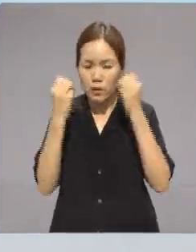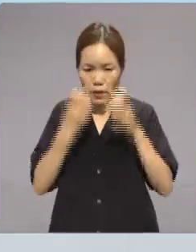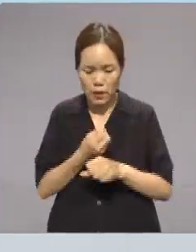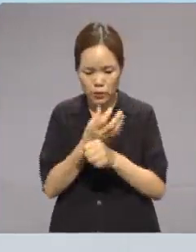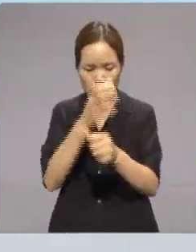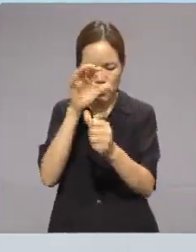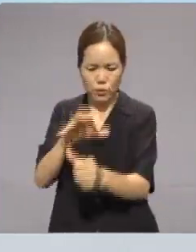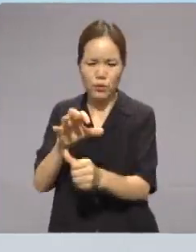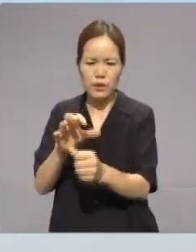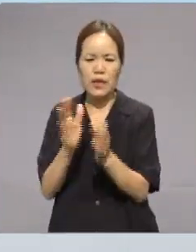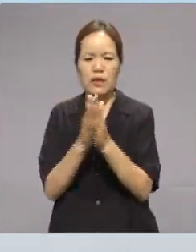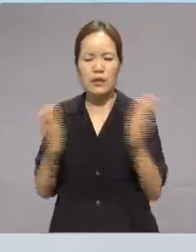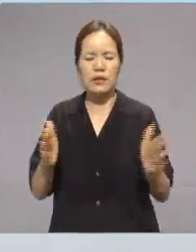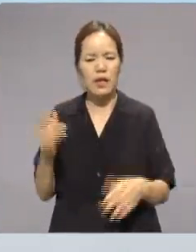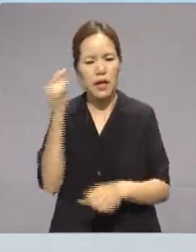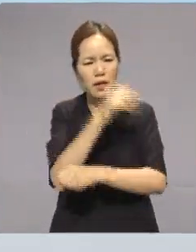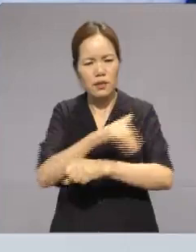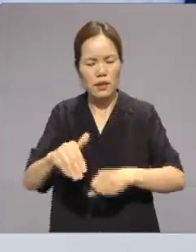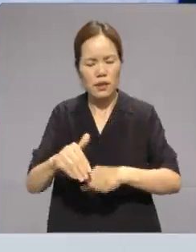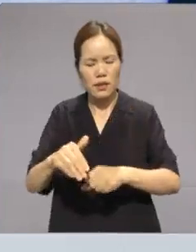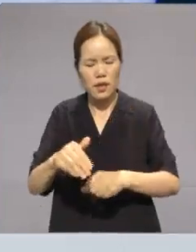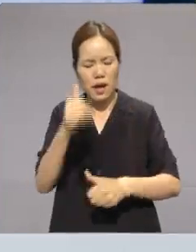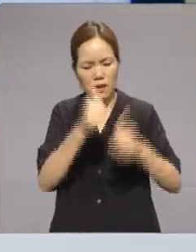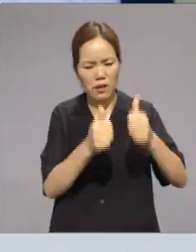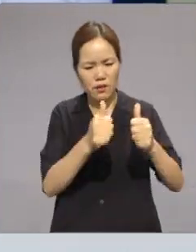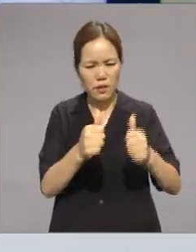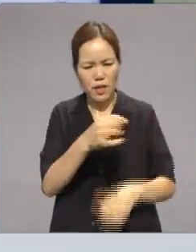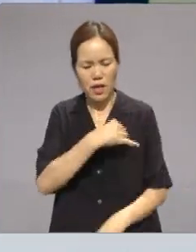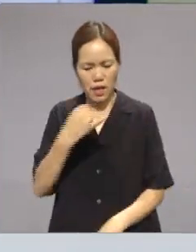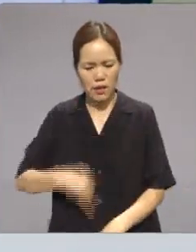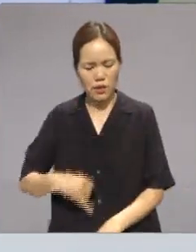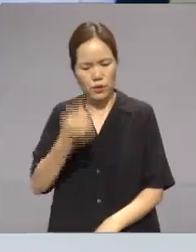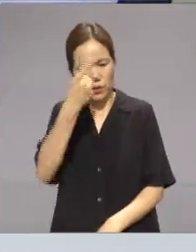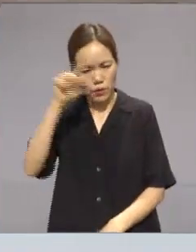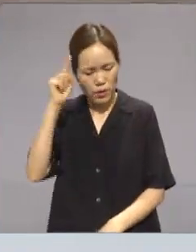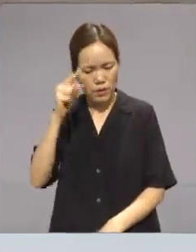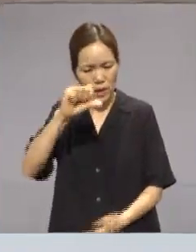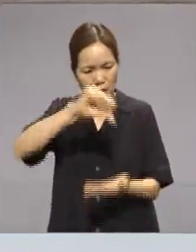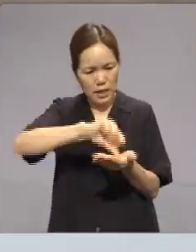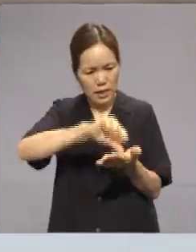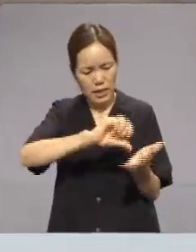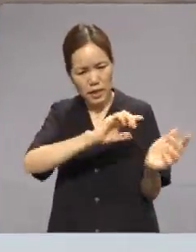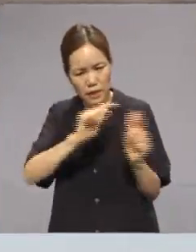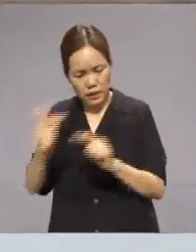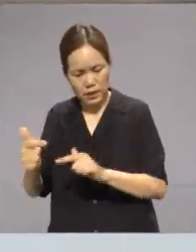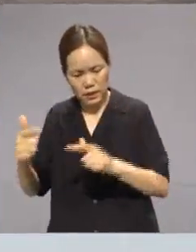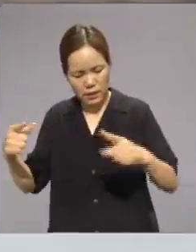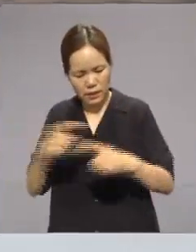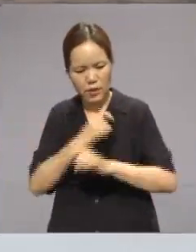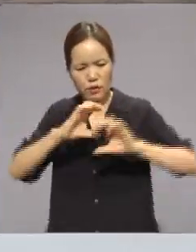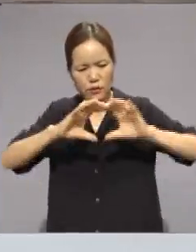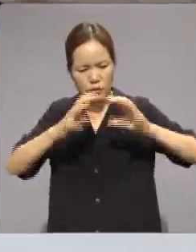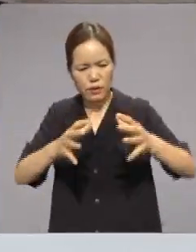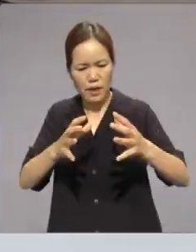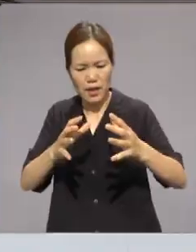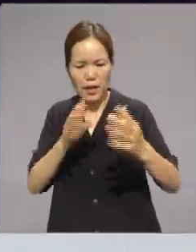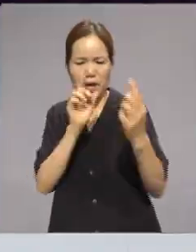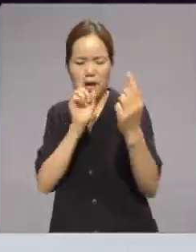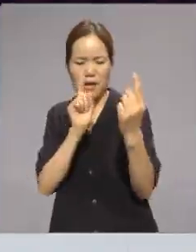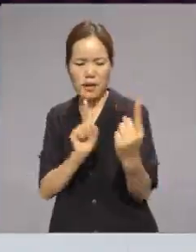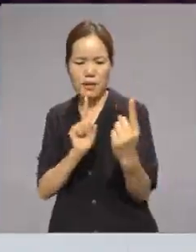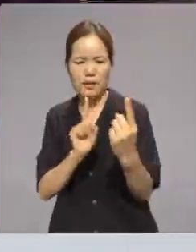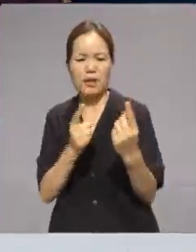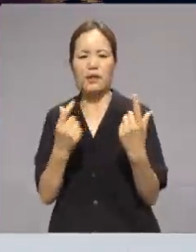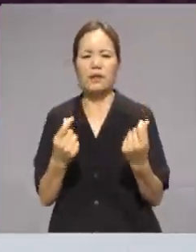나섰습니다 전략적 경쟁자인 중국과 러시아이란 등 적성국 겨냥하는 것으로 보입니다 이윤택